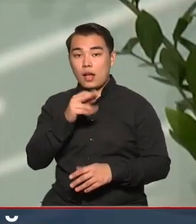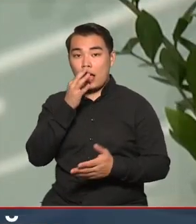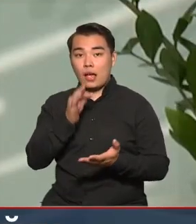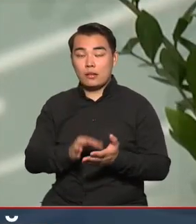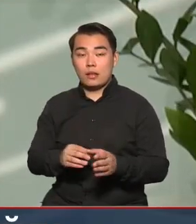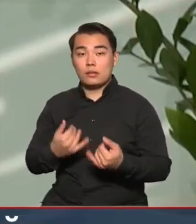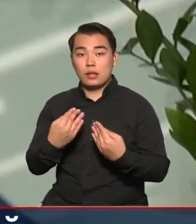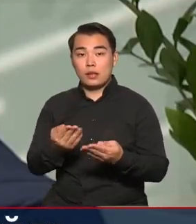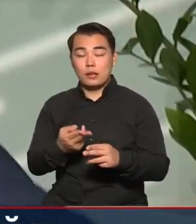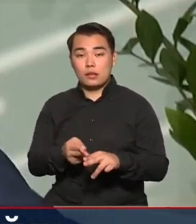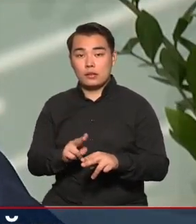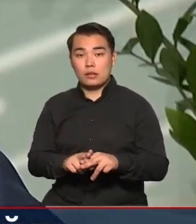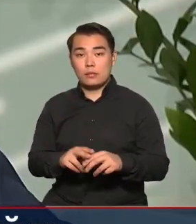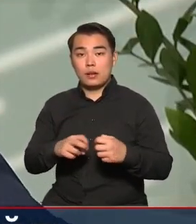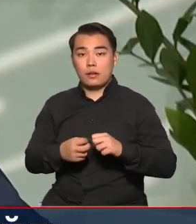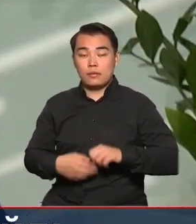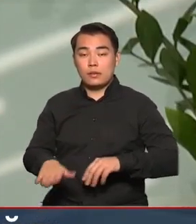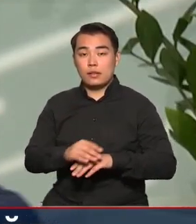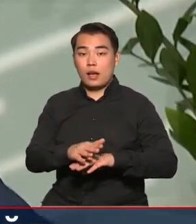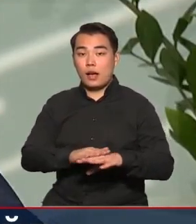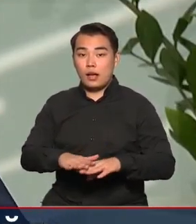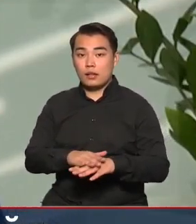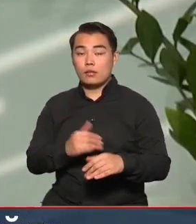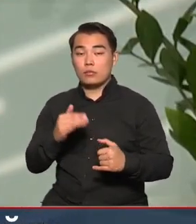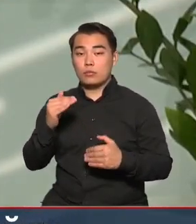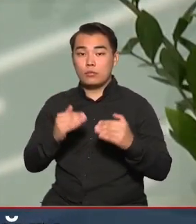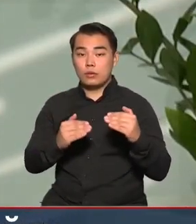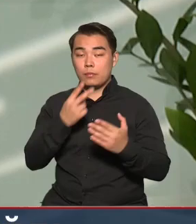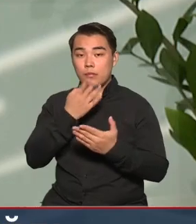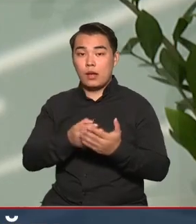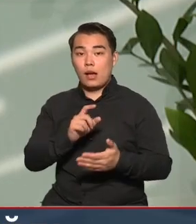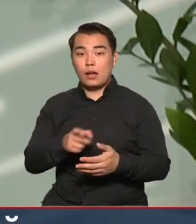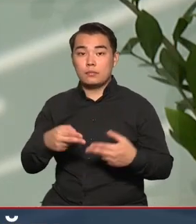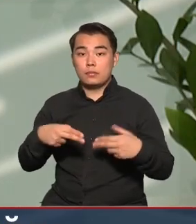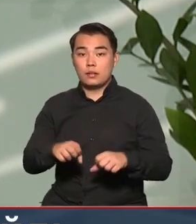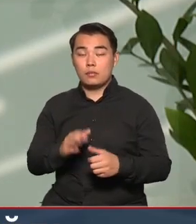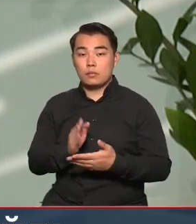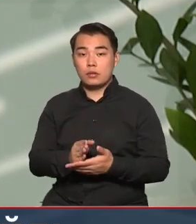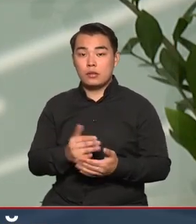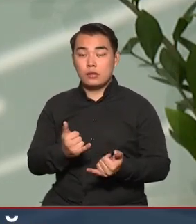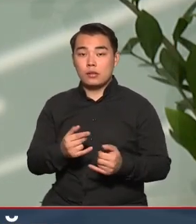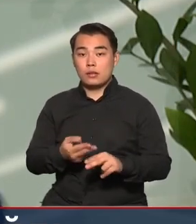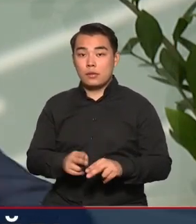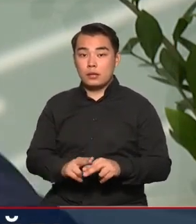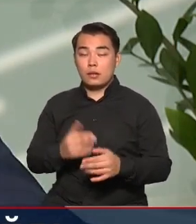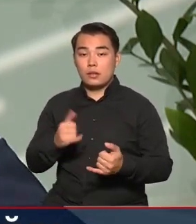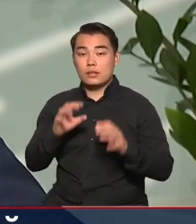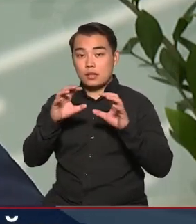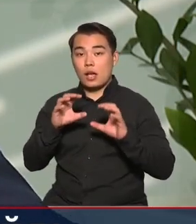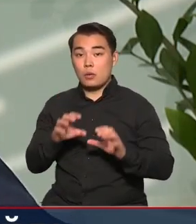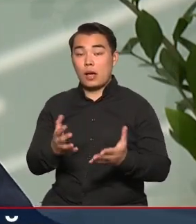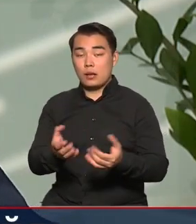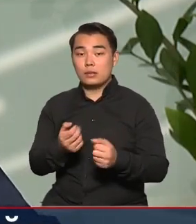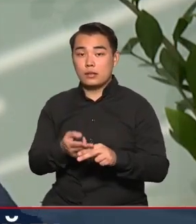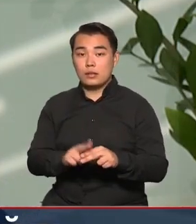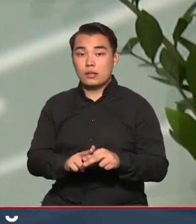беру мәселелерде ол халықаралық деңгейде азаматтардың құқы болып есептеледі. Міне сондықтан бұл заңды қабылдау